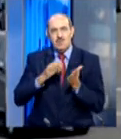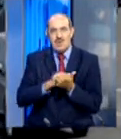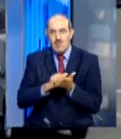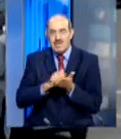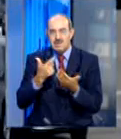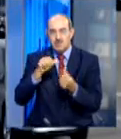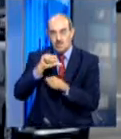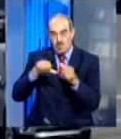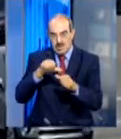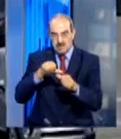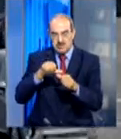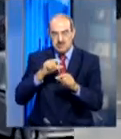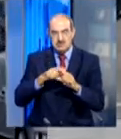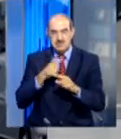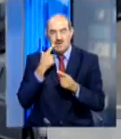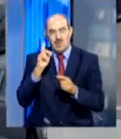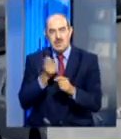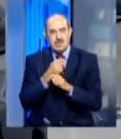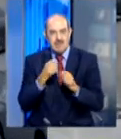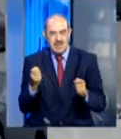أشغال الدورة العادية